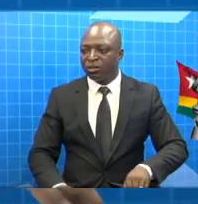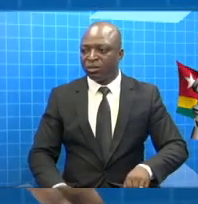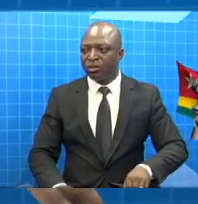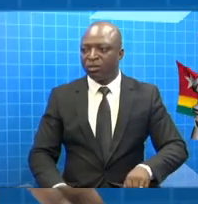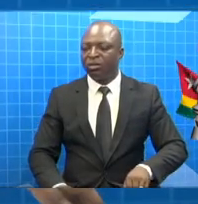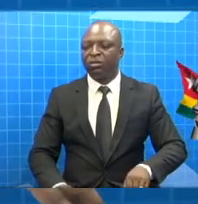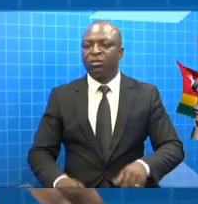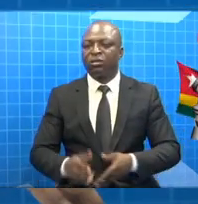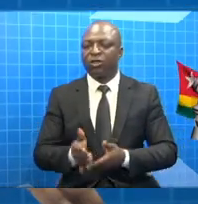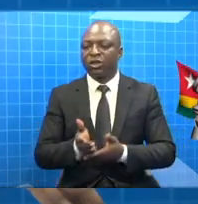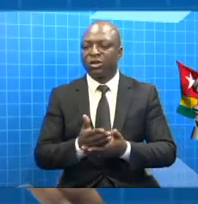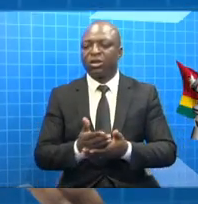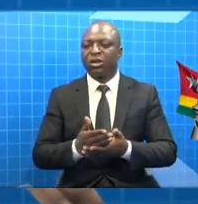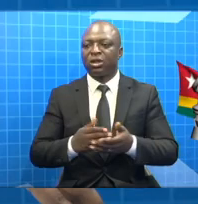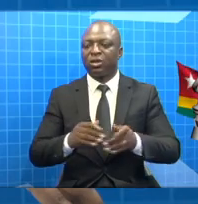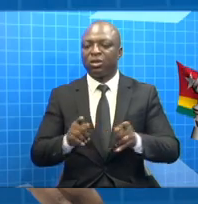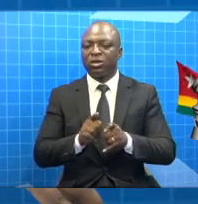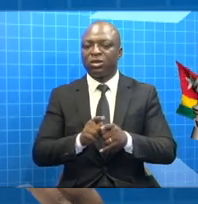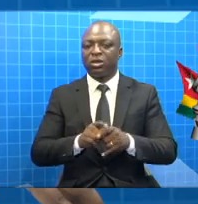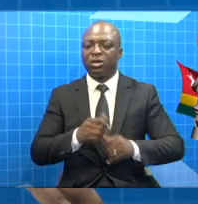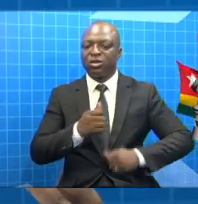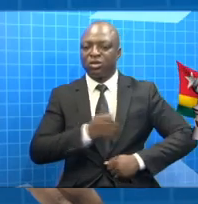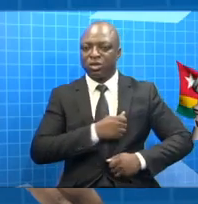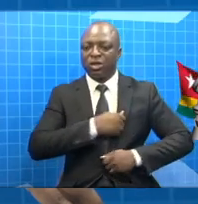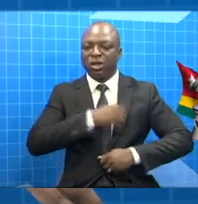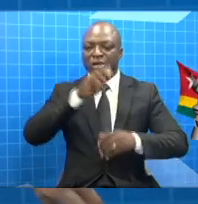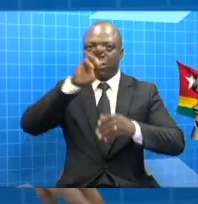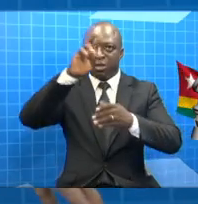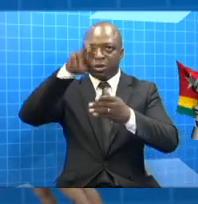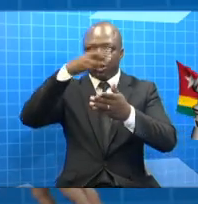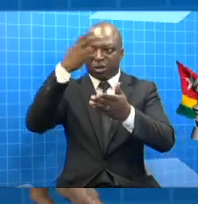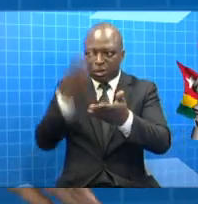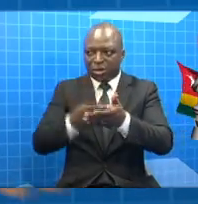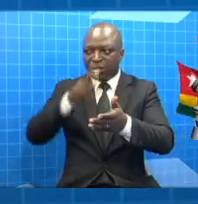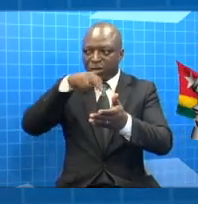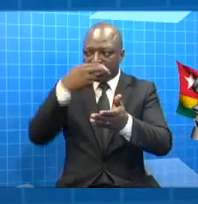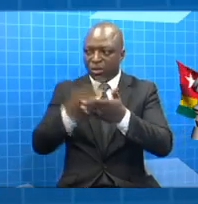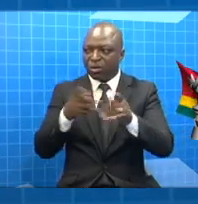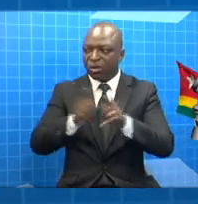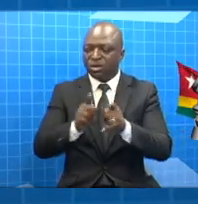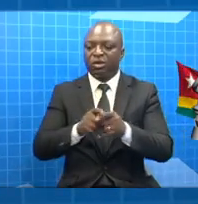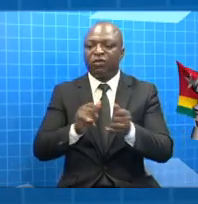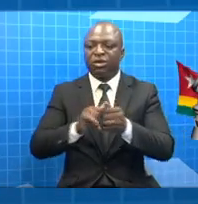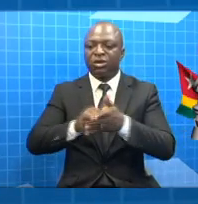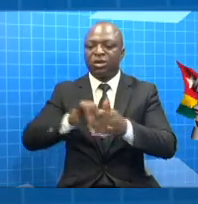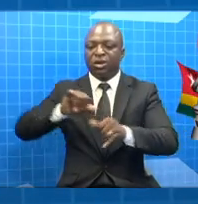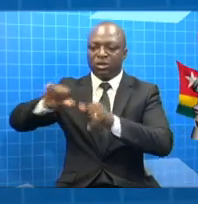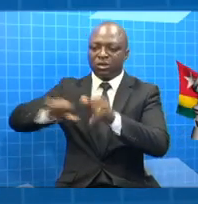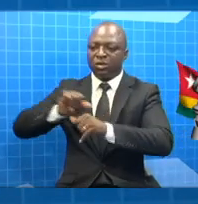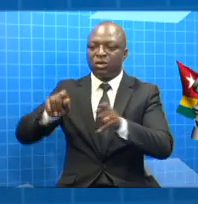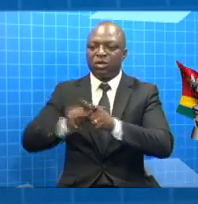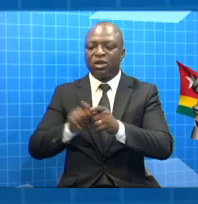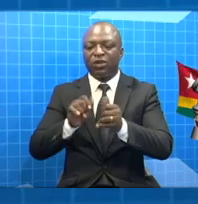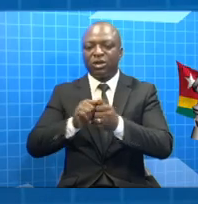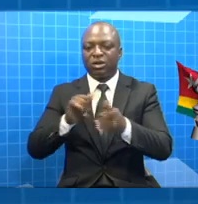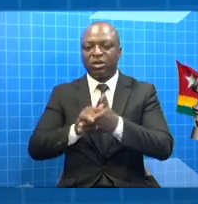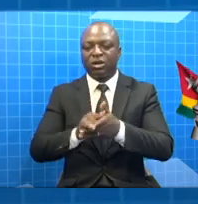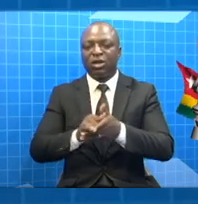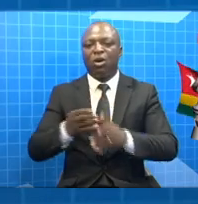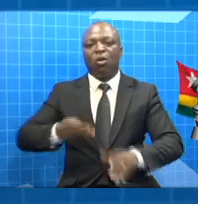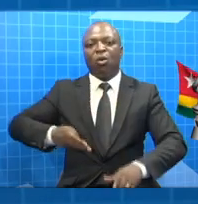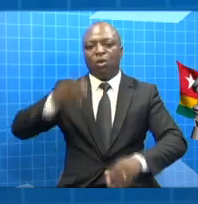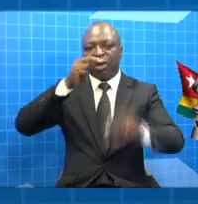Les parachutistes faisaient également partie du spectacle saut à très haute altitude devant